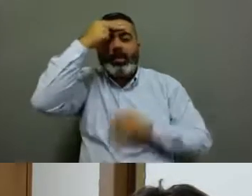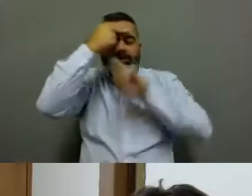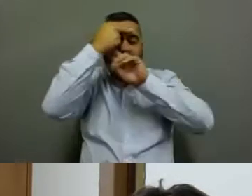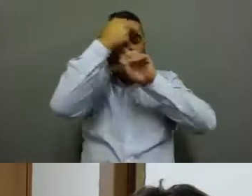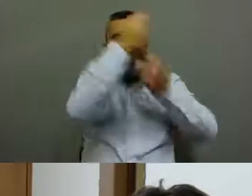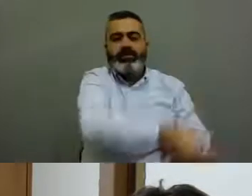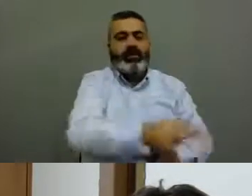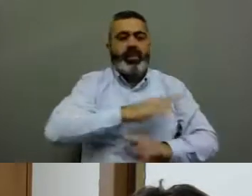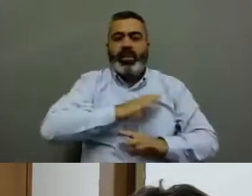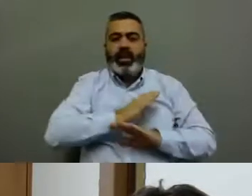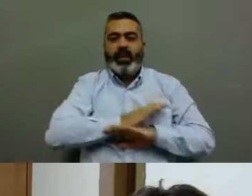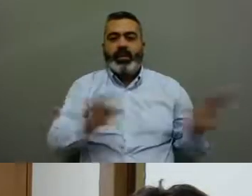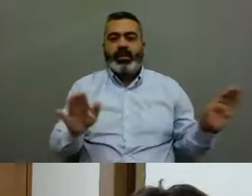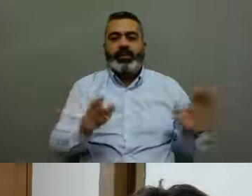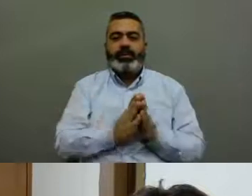συγκεκριμένα άτομα.